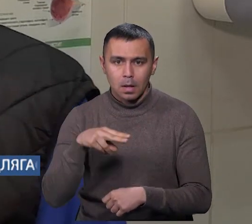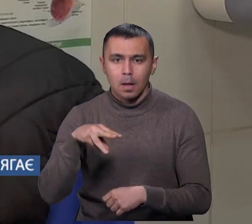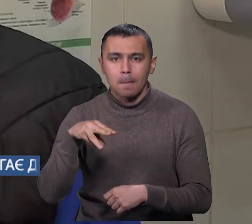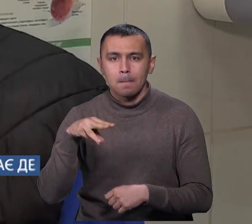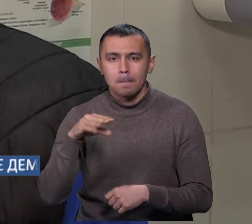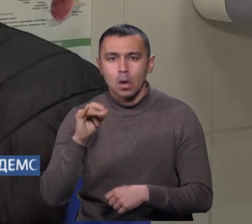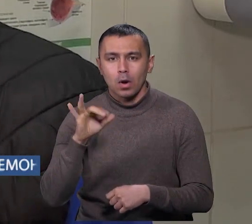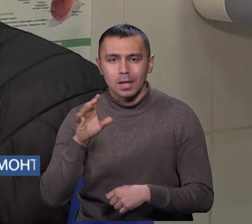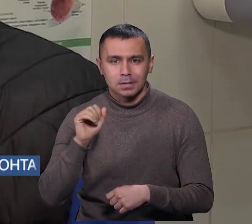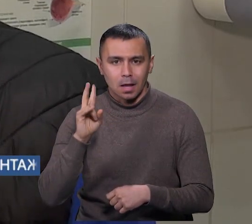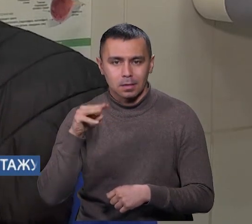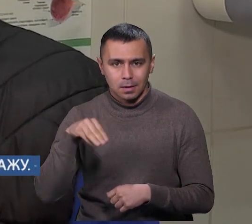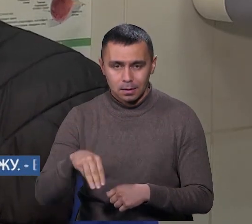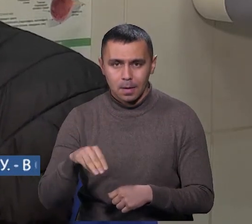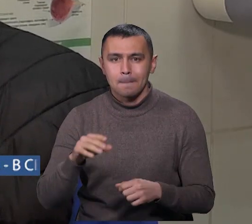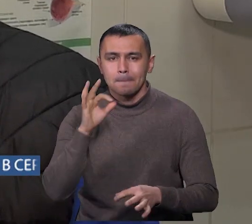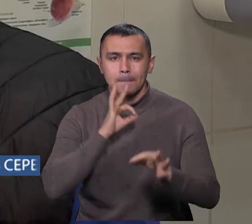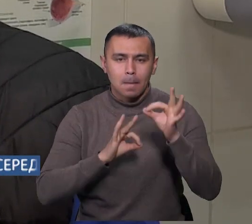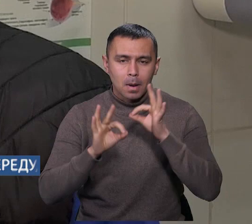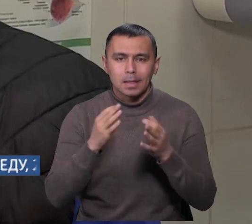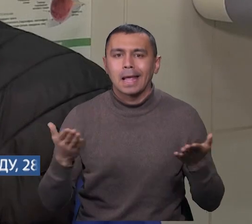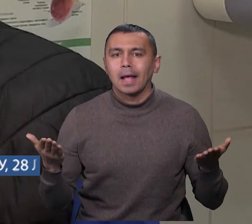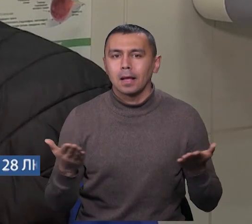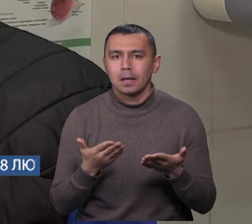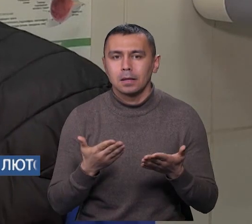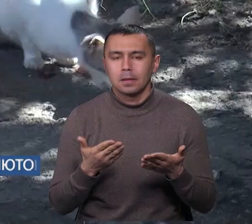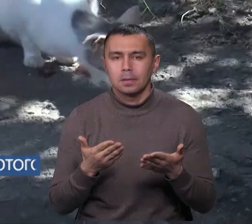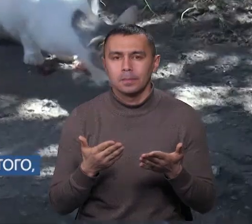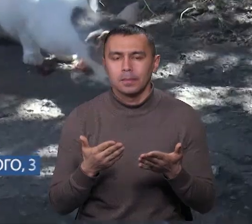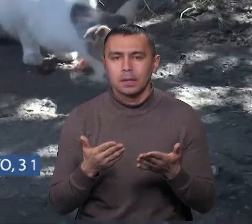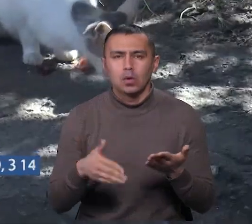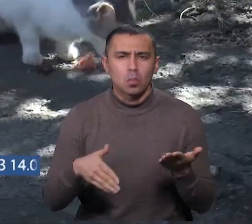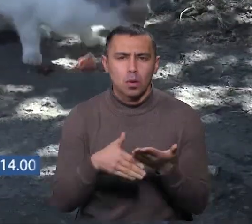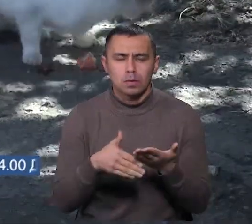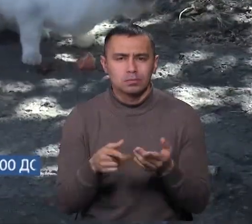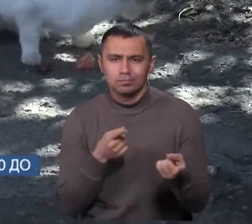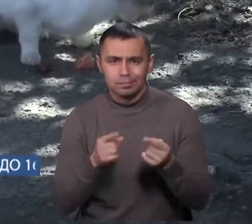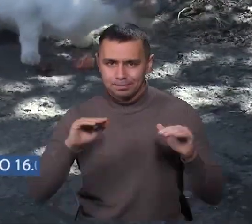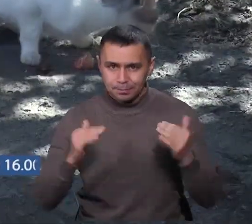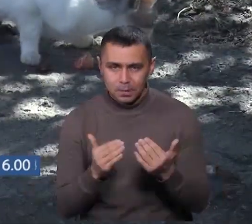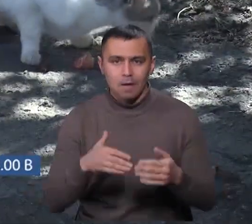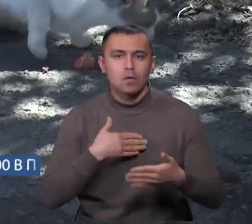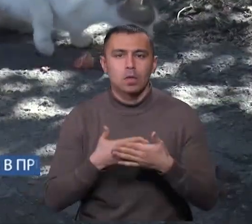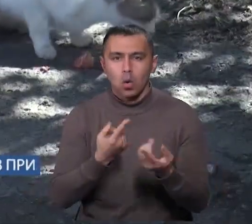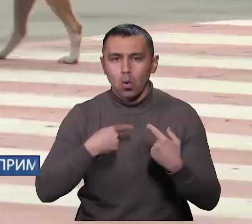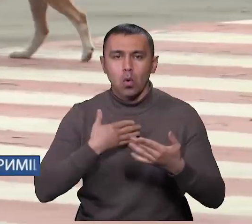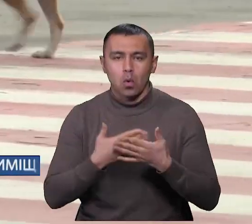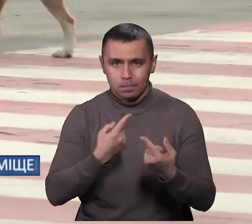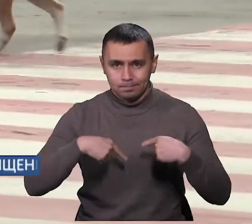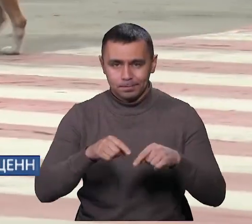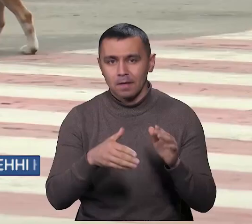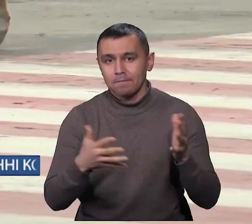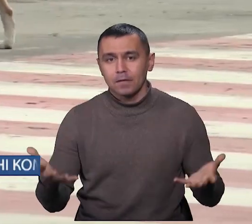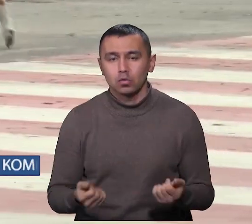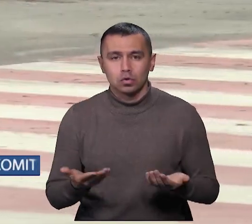міорелаксанти, препарати, які купірують судоми. Волонтери громадської організації «Врятуй життя»